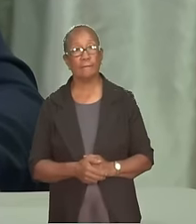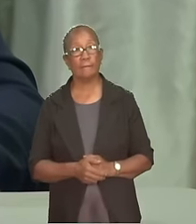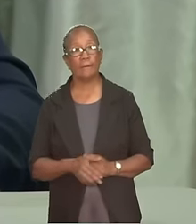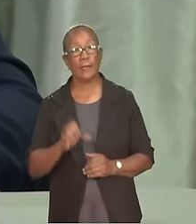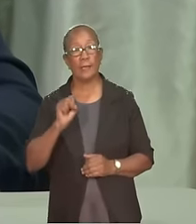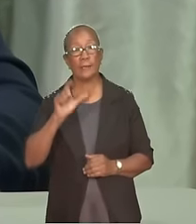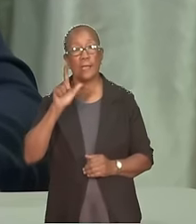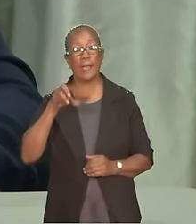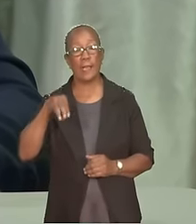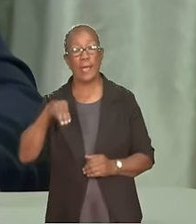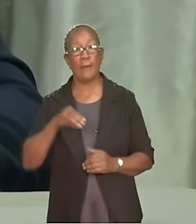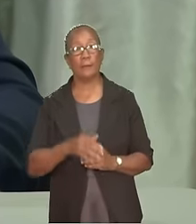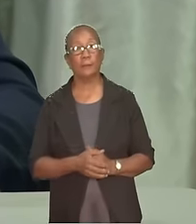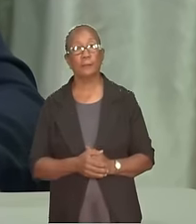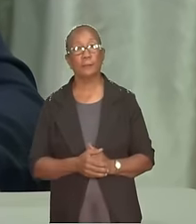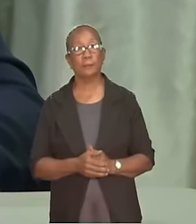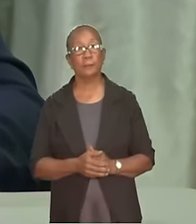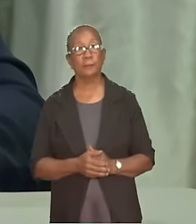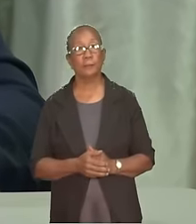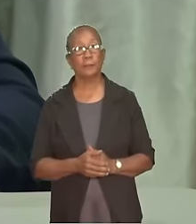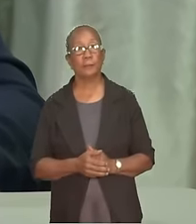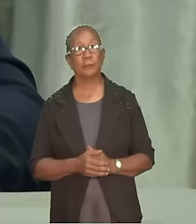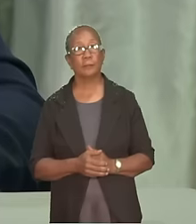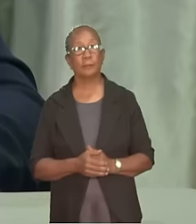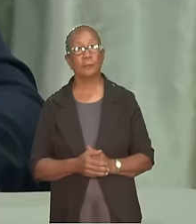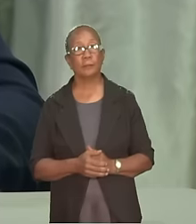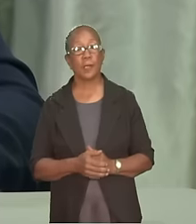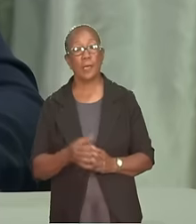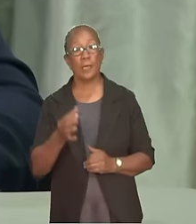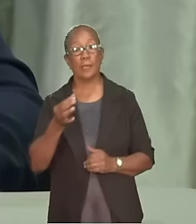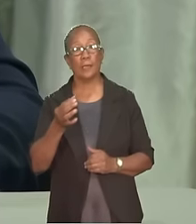SLM, u kent ons standpunt.